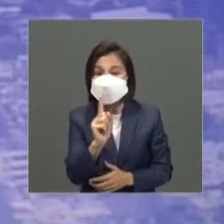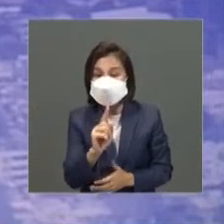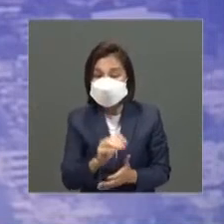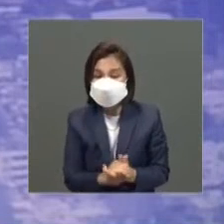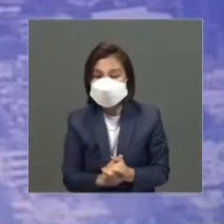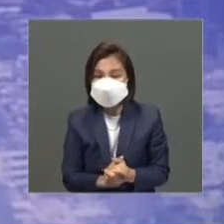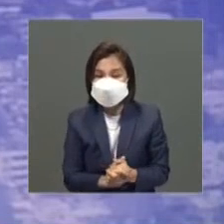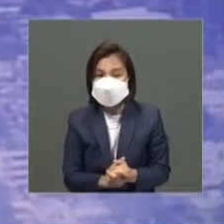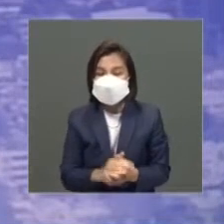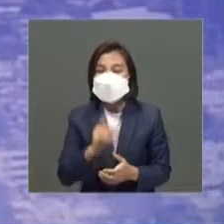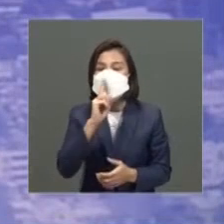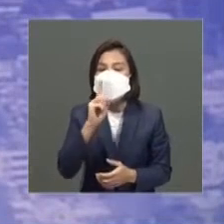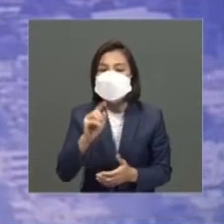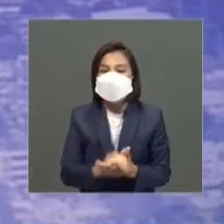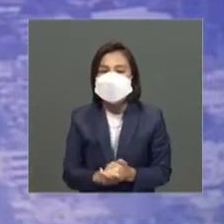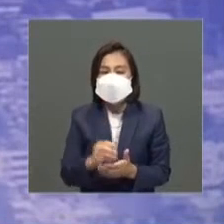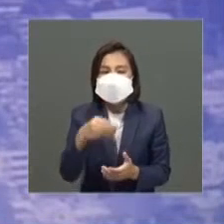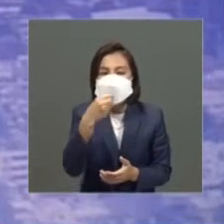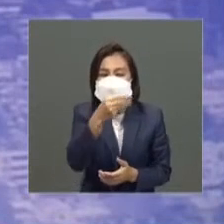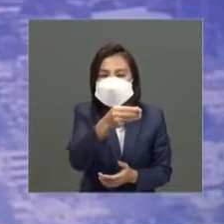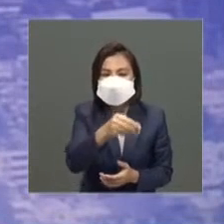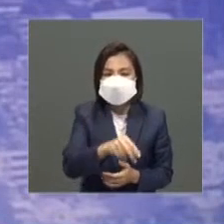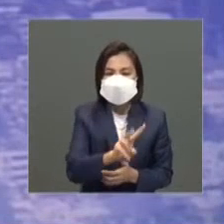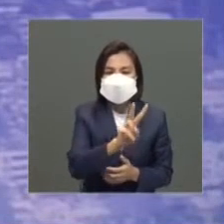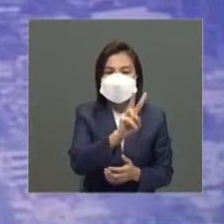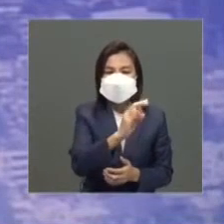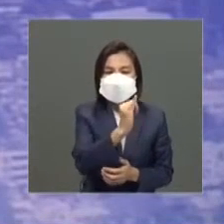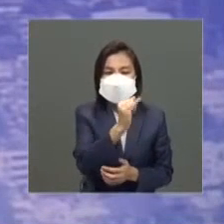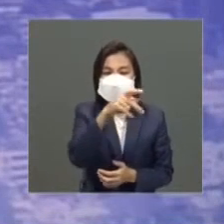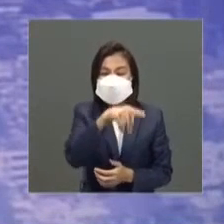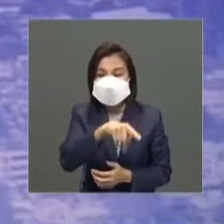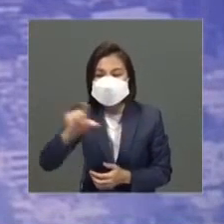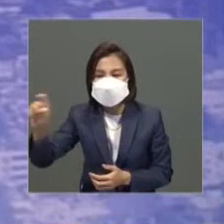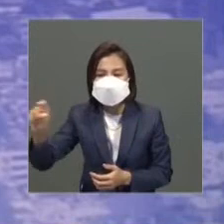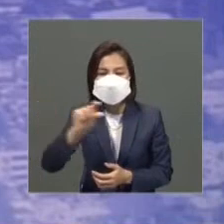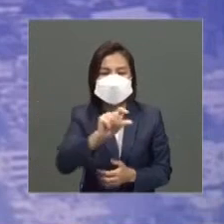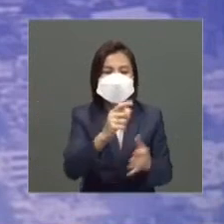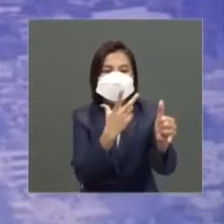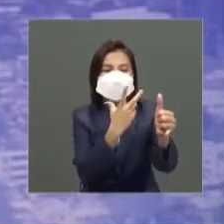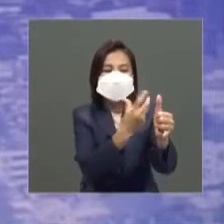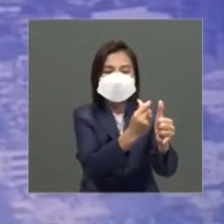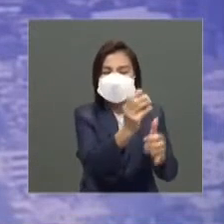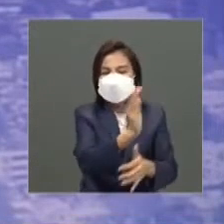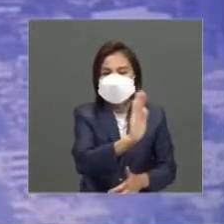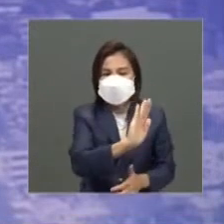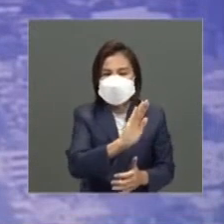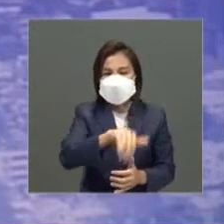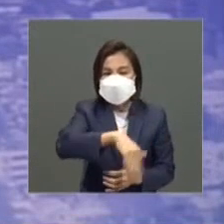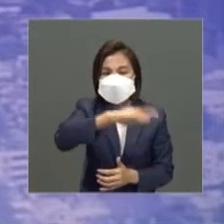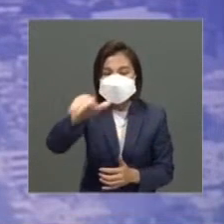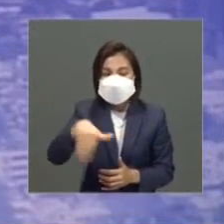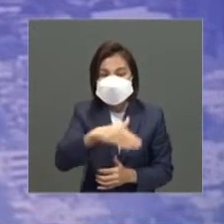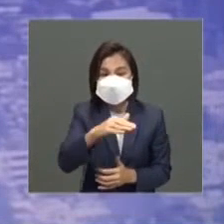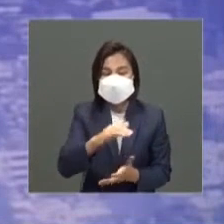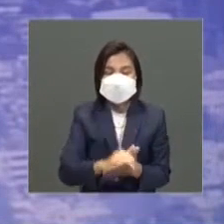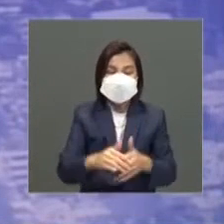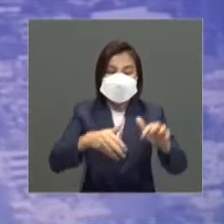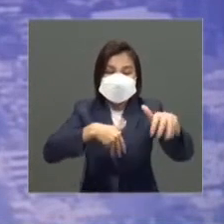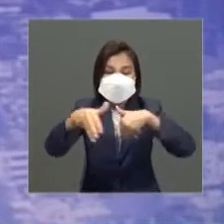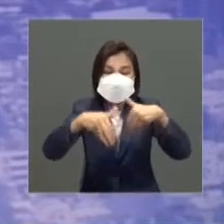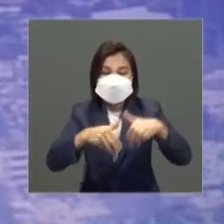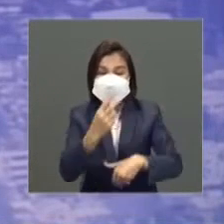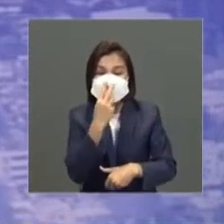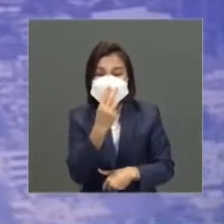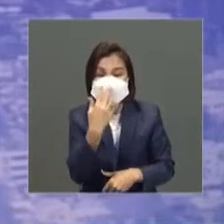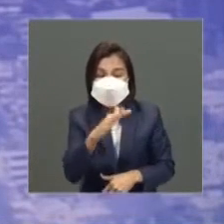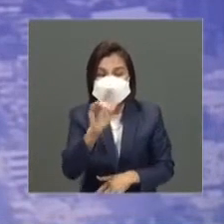เด็นเรื่องว่าจะมีการฉีด VIP นะครับย้ำอีกครั้งนะครับหากพี่น้องประชาชนหรือท่านใดเห็นและ